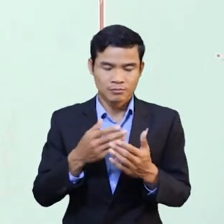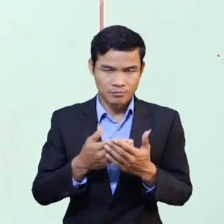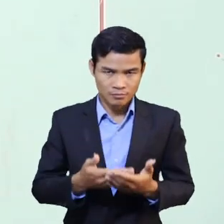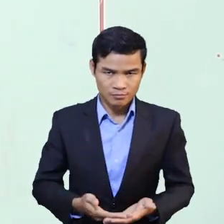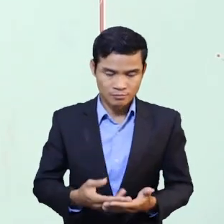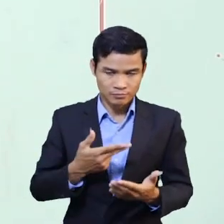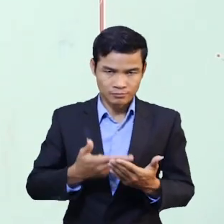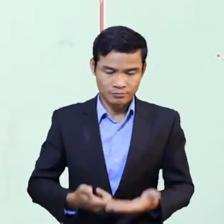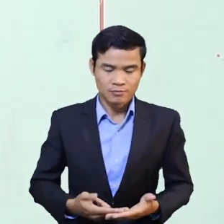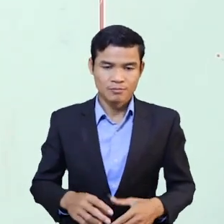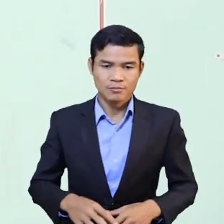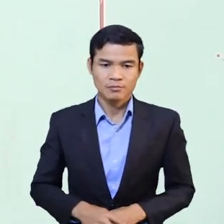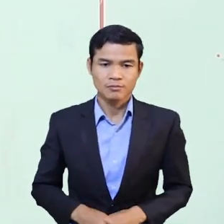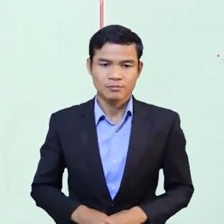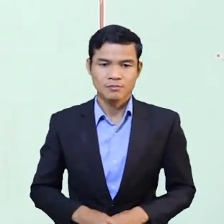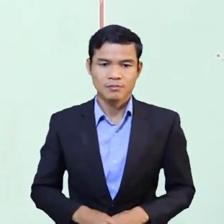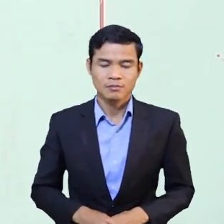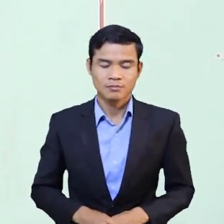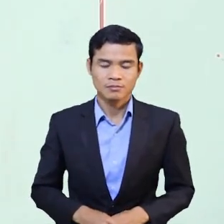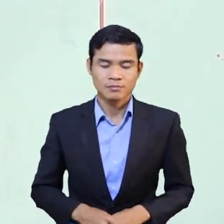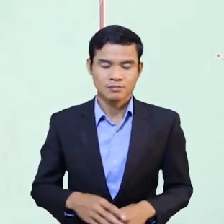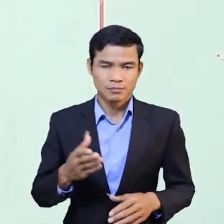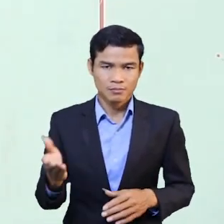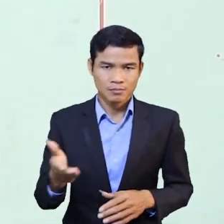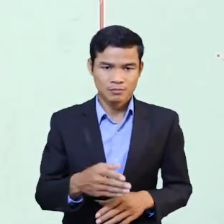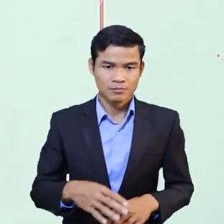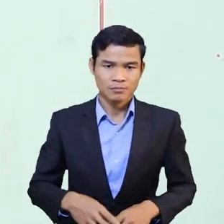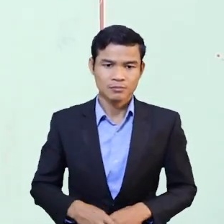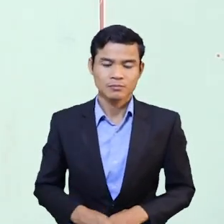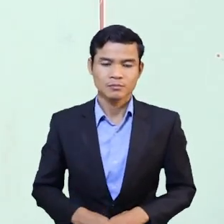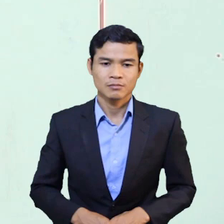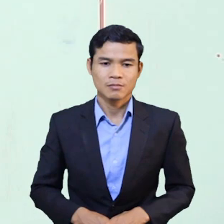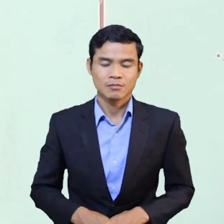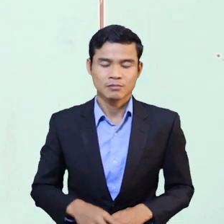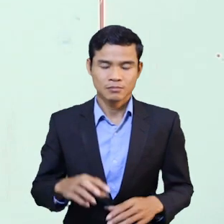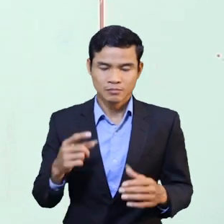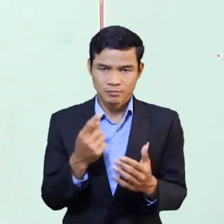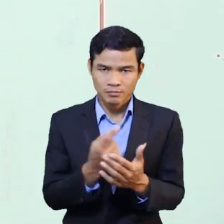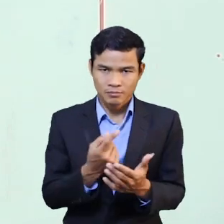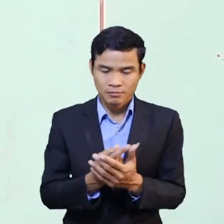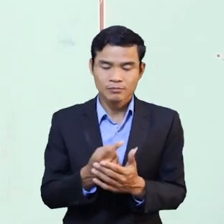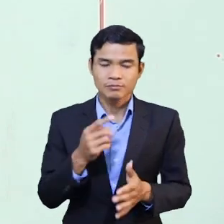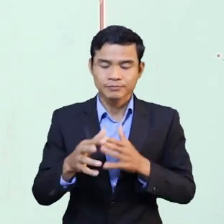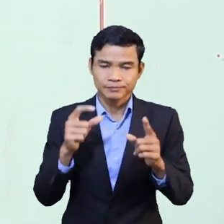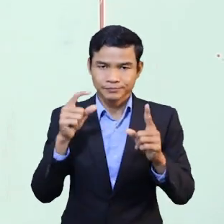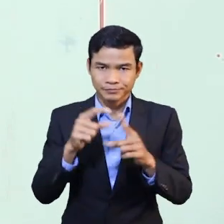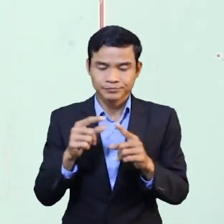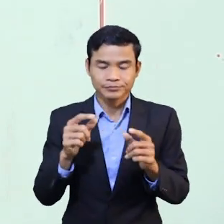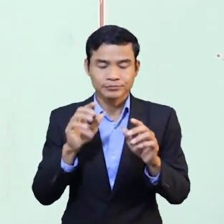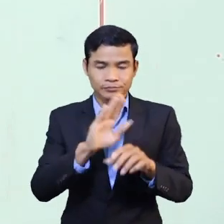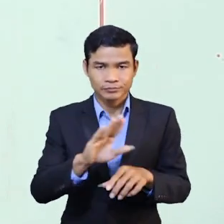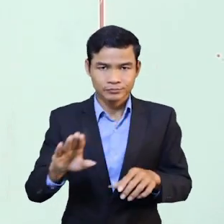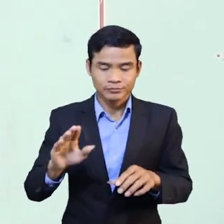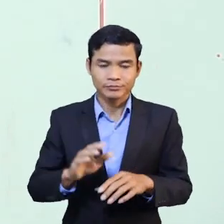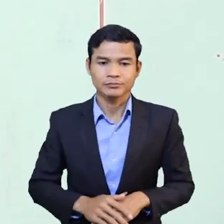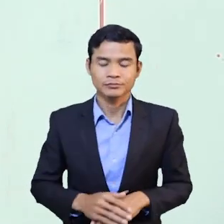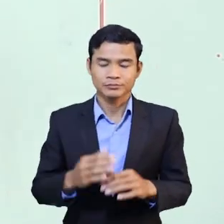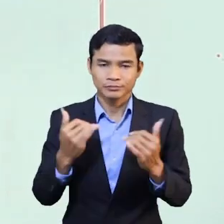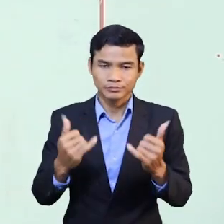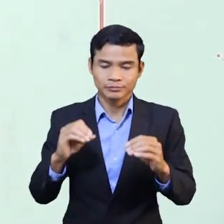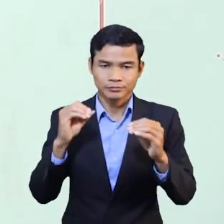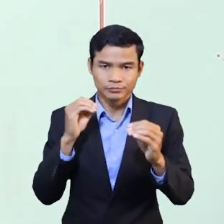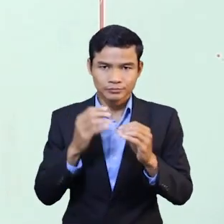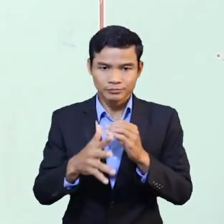ngần chà ấy là con tặng ọc nế chà con chà cho rúm chà thà pía nâng tẹt đáy được luôn anh chà lại chập